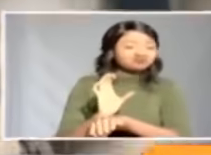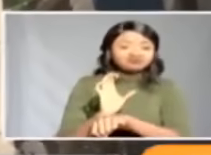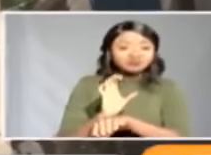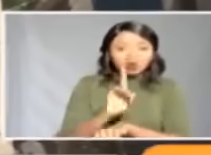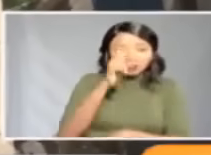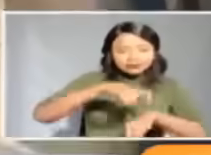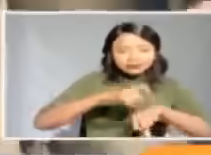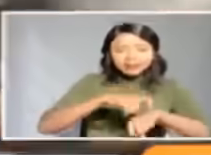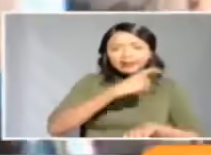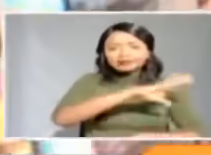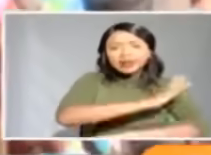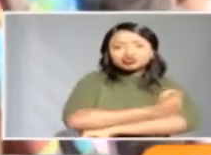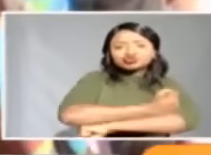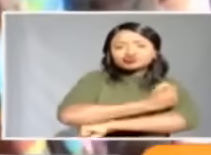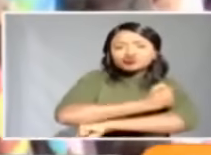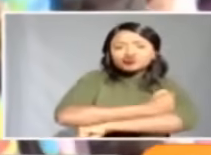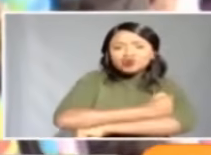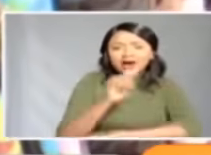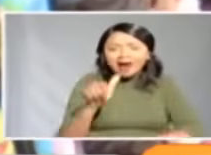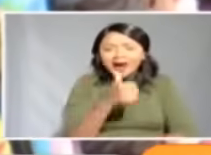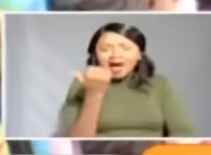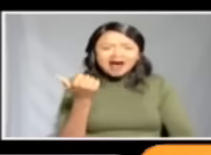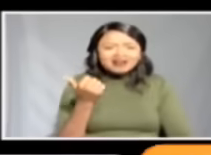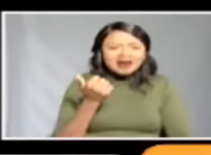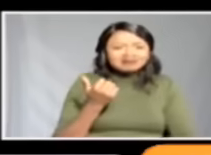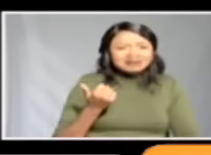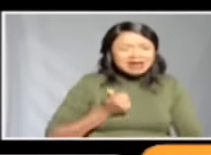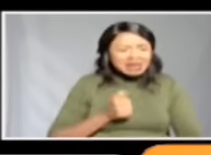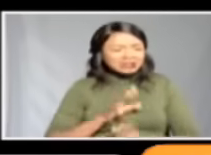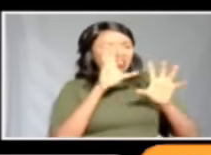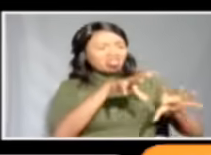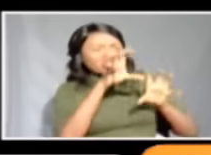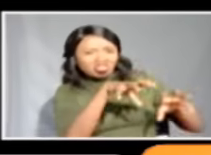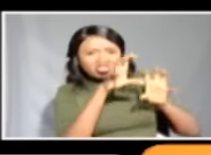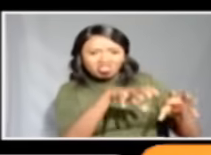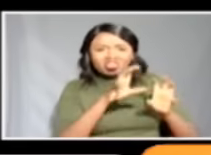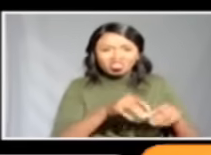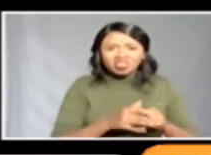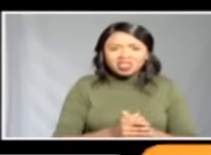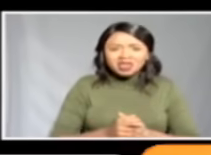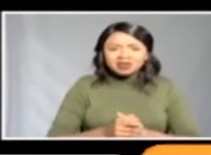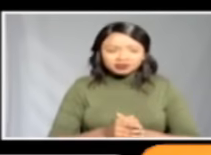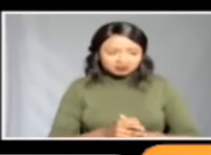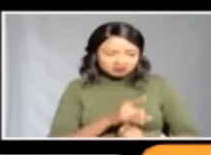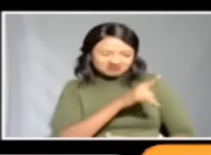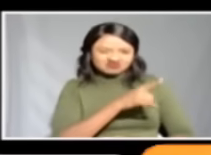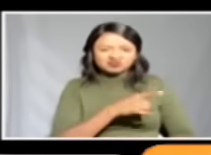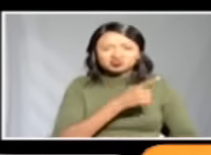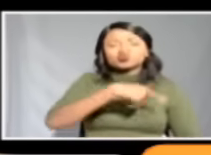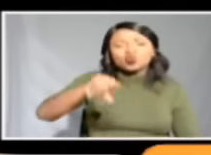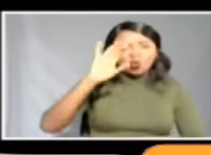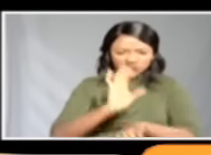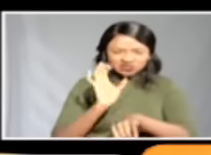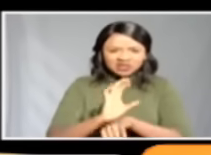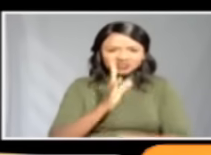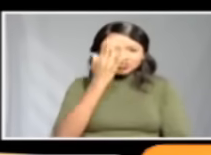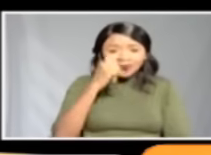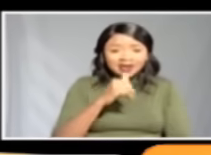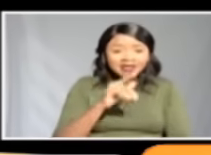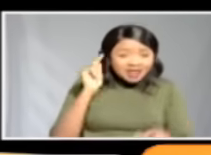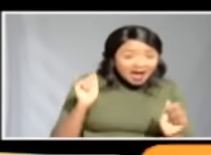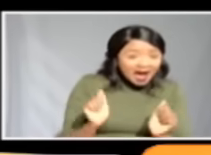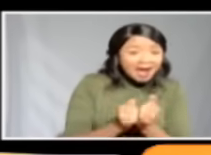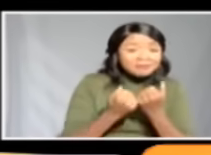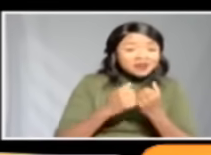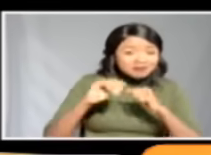shuleni, watoto wenzake wakaanza kumkijeli. Unasema jioni mtoto aende church ndio asipatane na mabaya